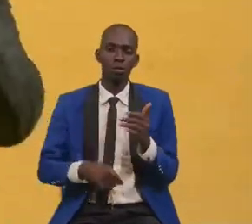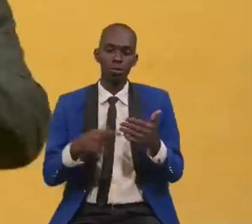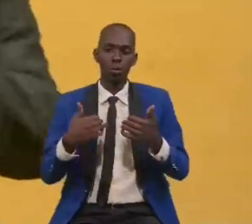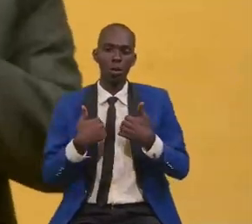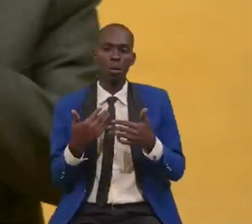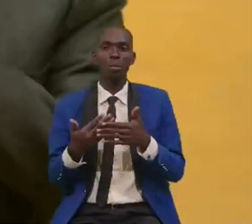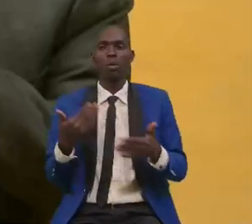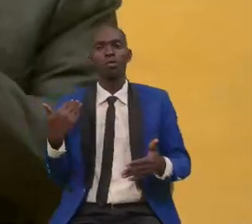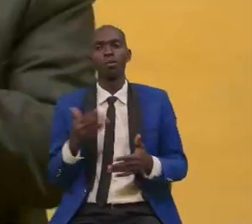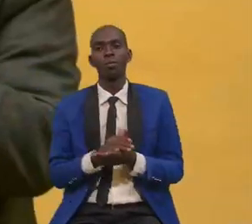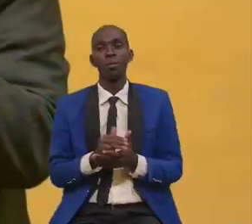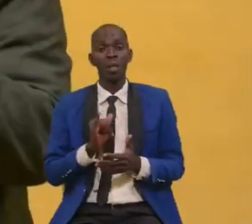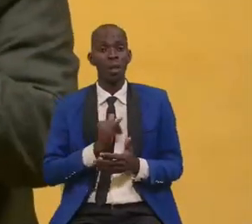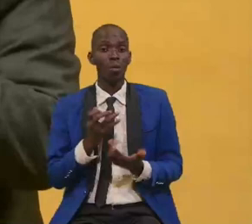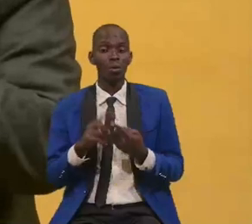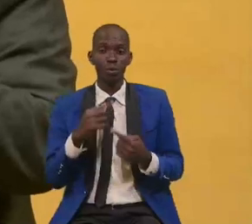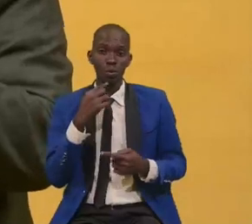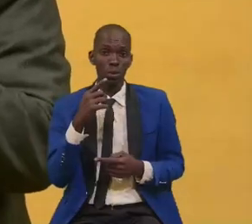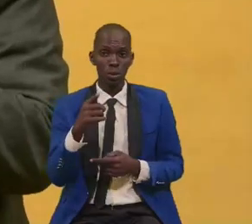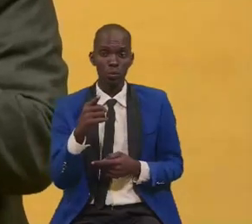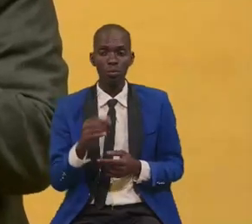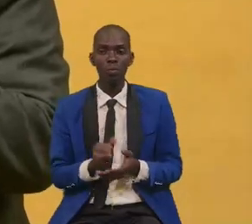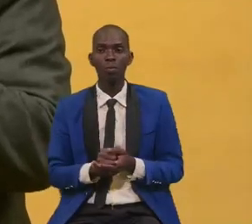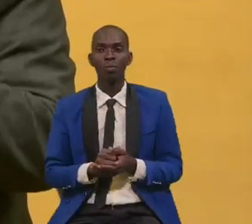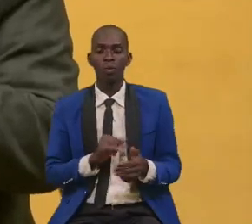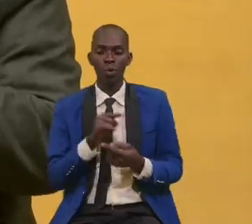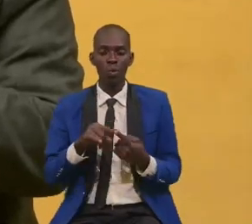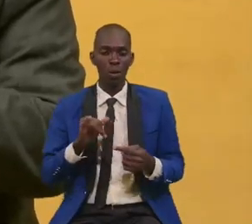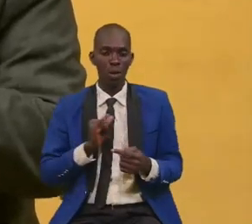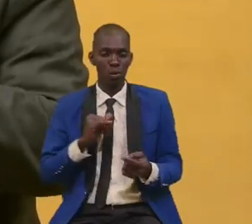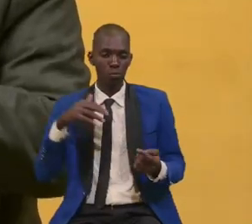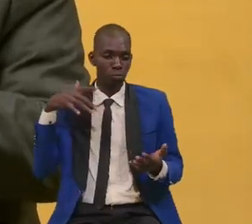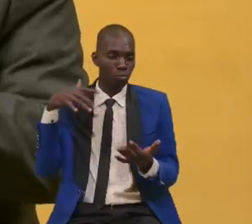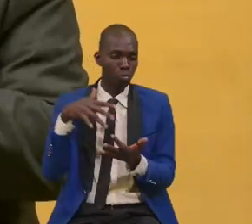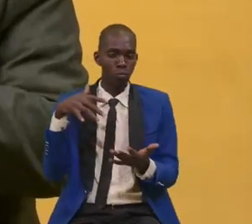Je peux peut-être vous dire, quand j'ai étudié mathématiques,